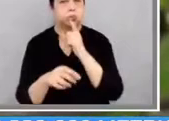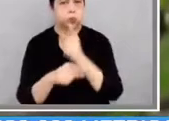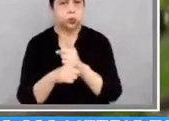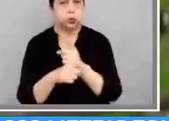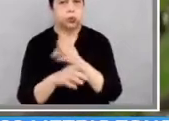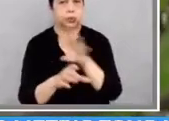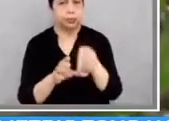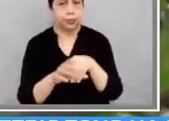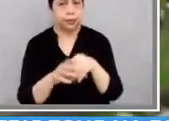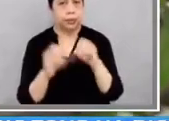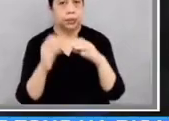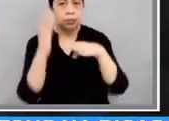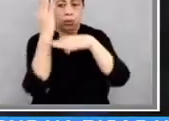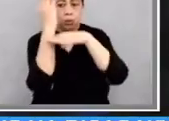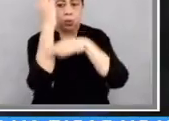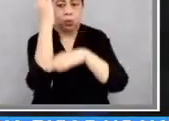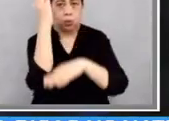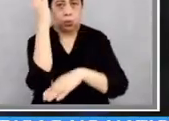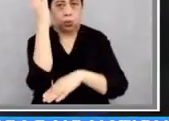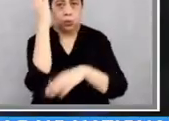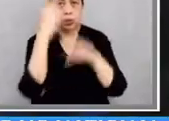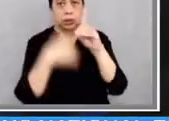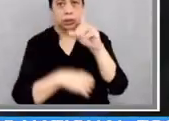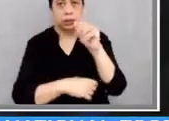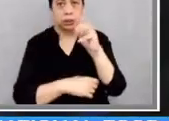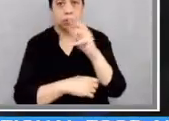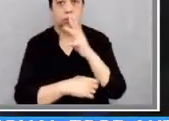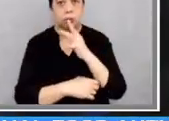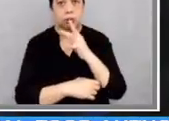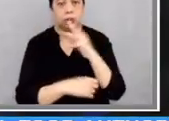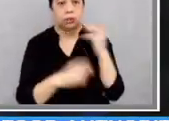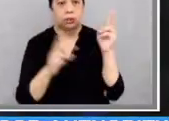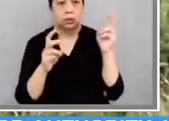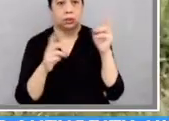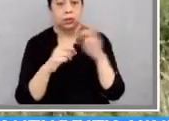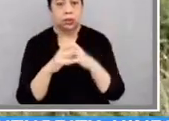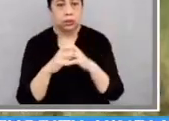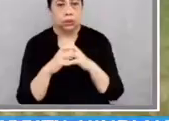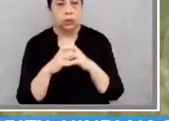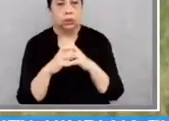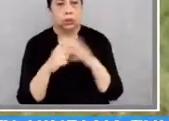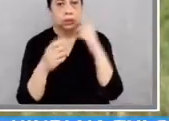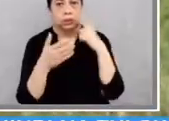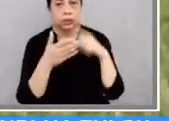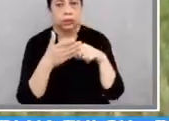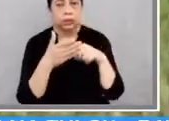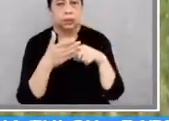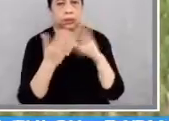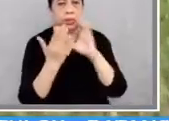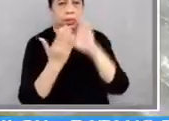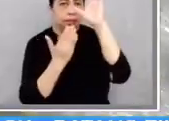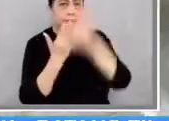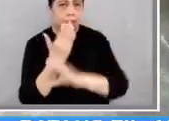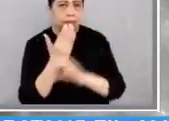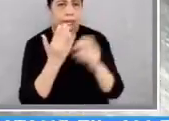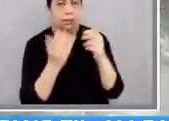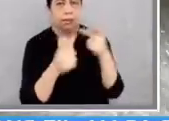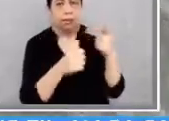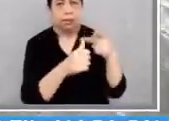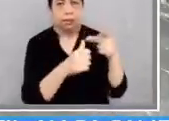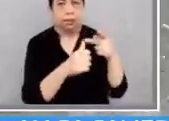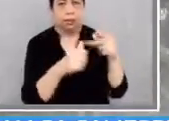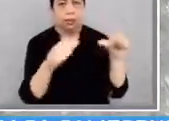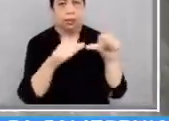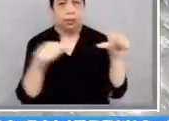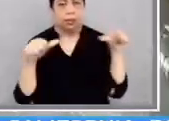ang level ng tubig sa mga dam. Meron po kami yung tinatawag na cropping calendar na ipinaprioritize po natin yung mga areas na malapit